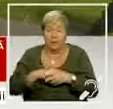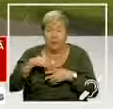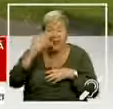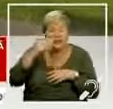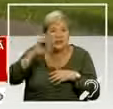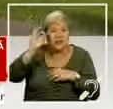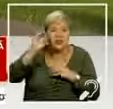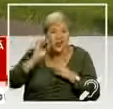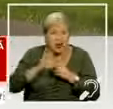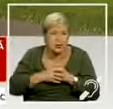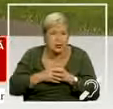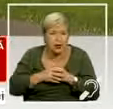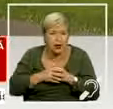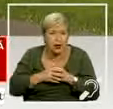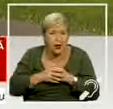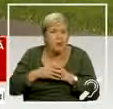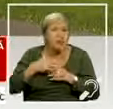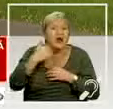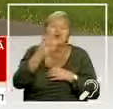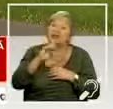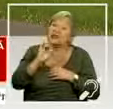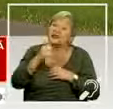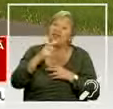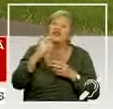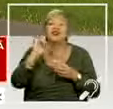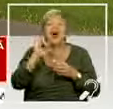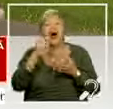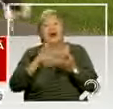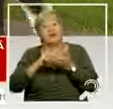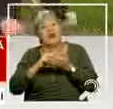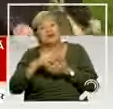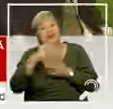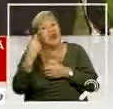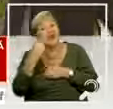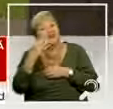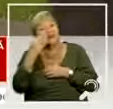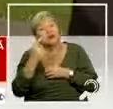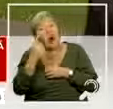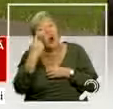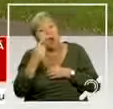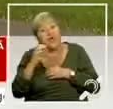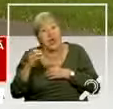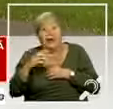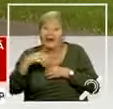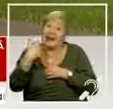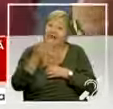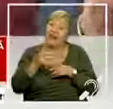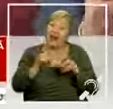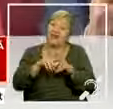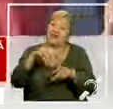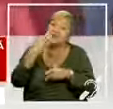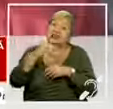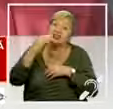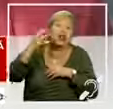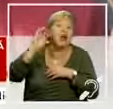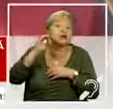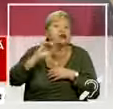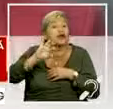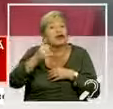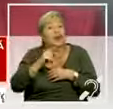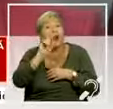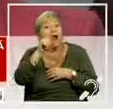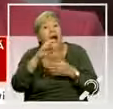10% îi dai lui ăla cu 1000 de lei pensia, 10% îi dai lui ăla cu 500 de mii pensia. Ce pensie aveți